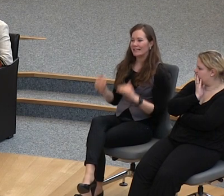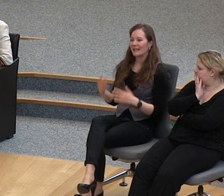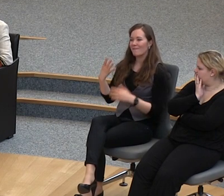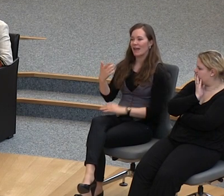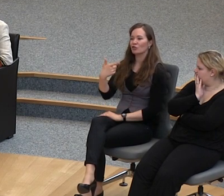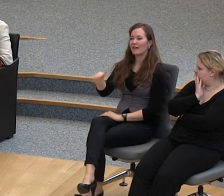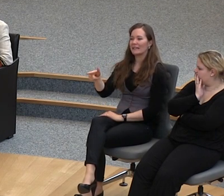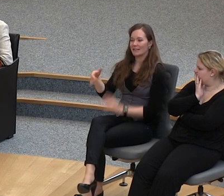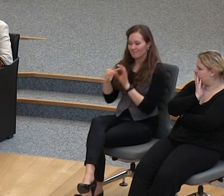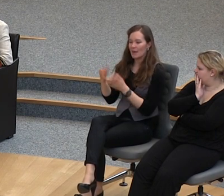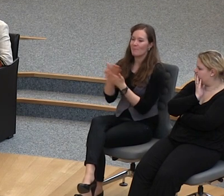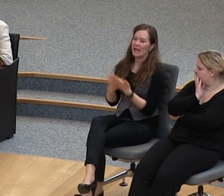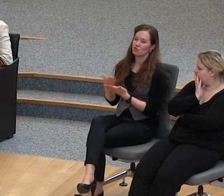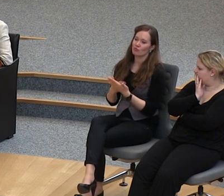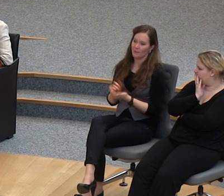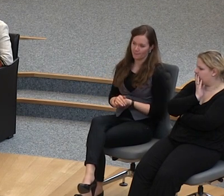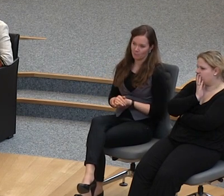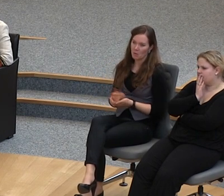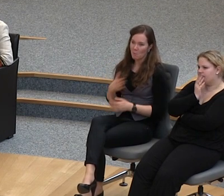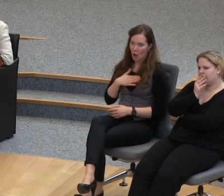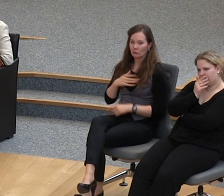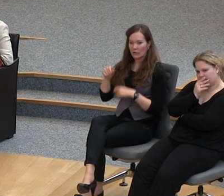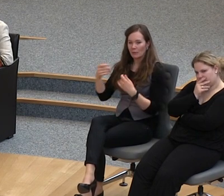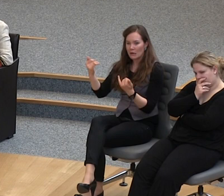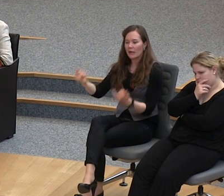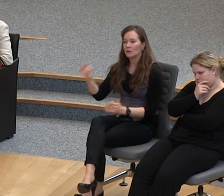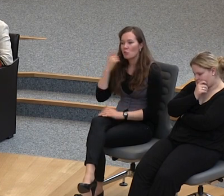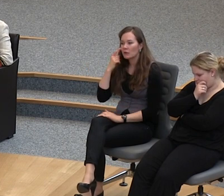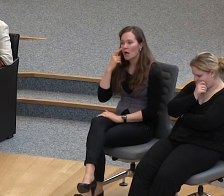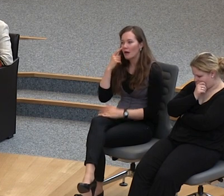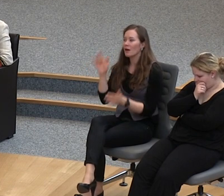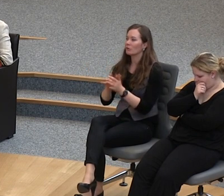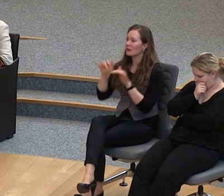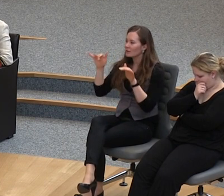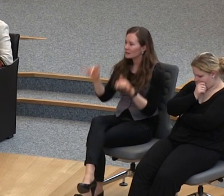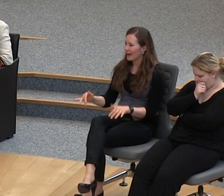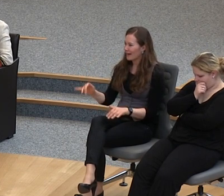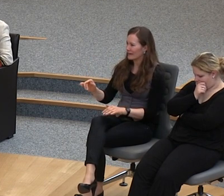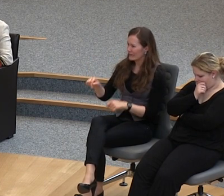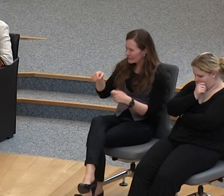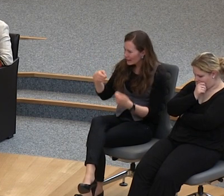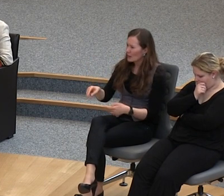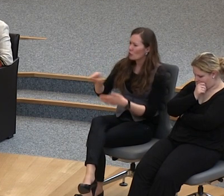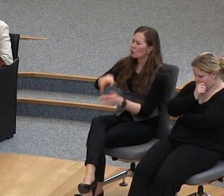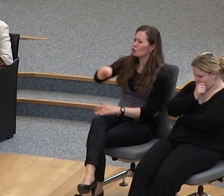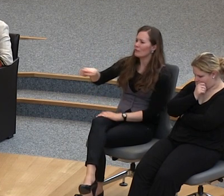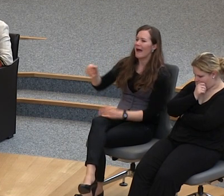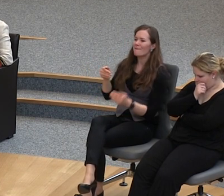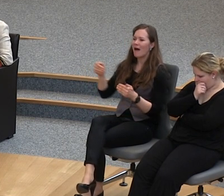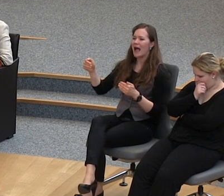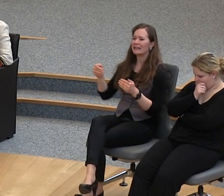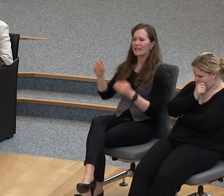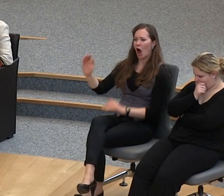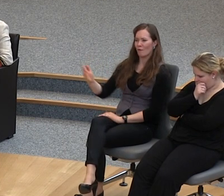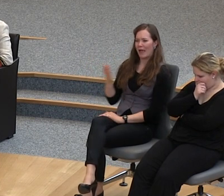die Bildung. Da gibt es bei uns auch im Augenblick wegen ein paar verhaltensauffälliger Schülerinnen und Schüler so